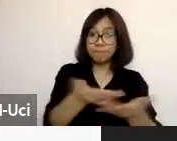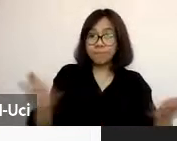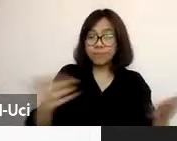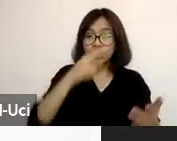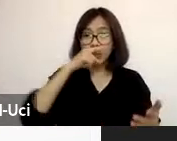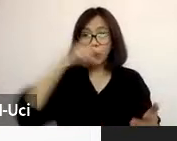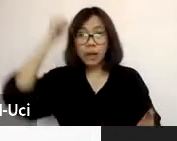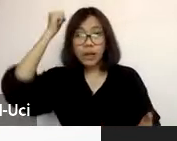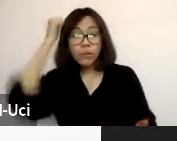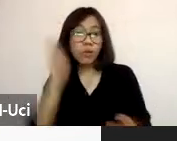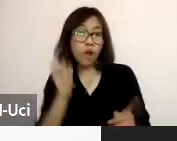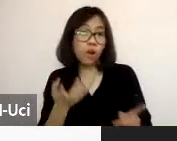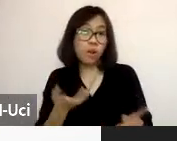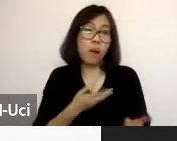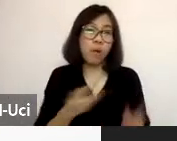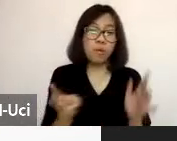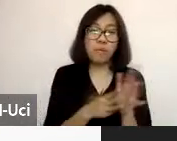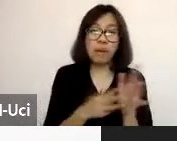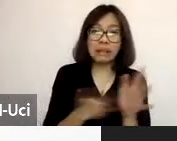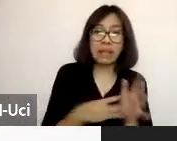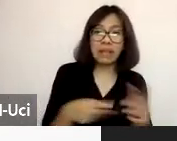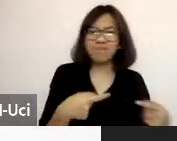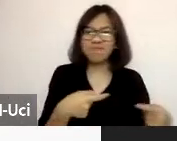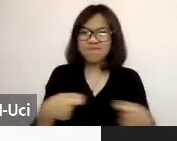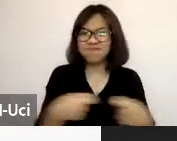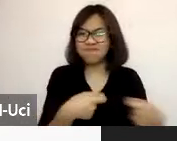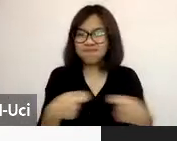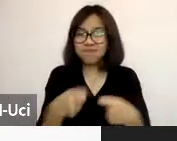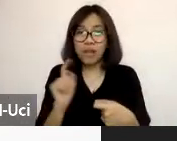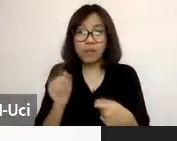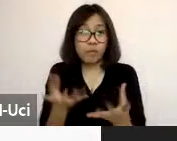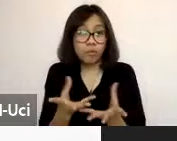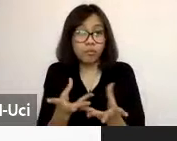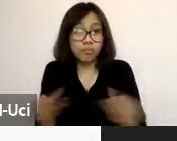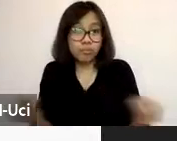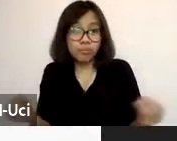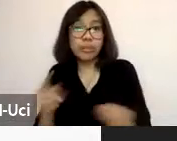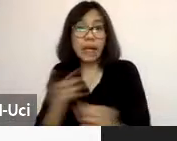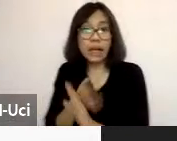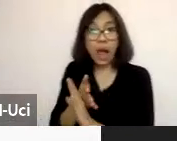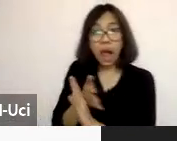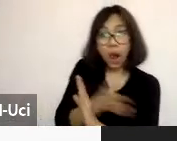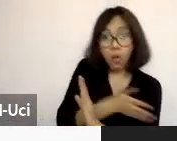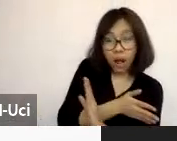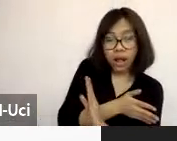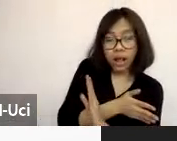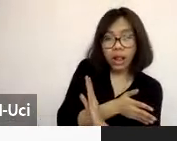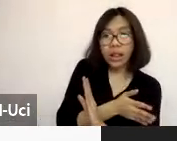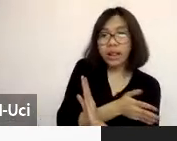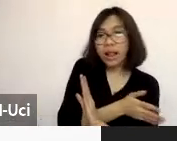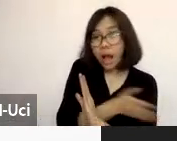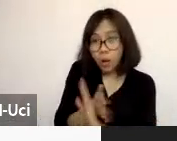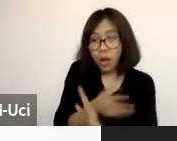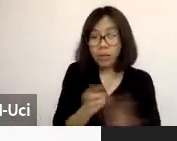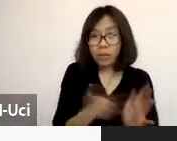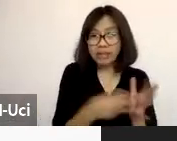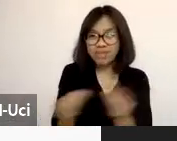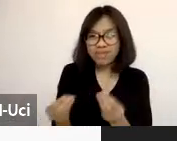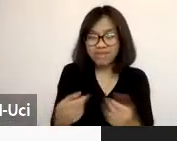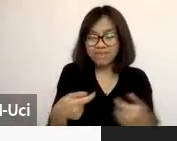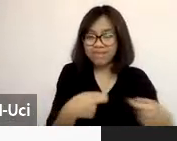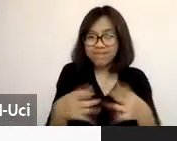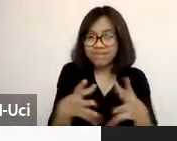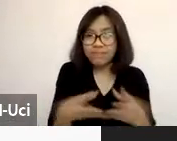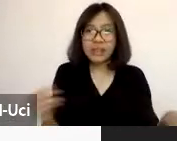mengatasi sengketa dari hulu itu pengaturan Mandiri itulah tentang complaint handling oleh pelaku usaha